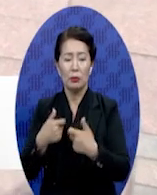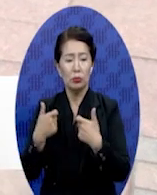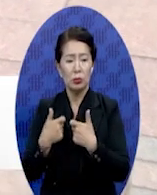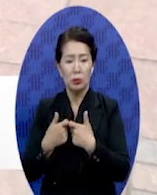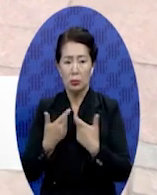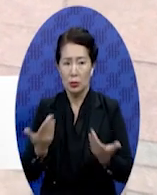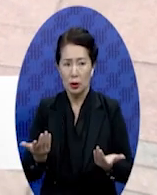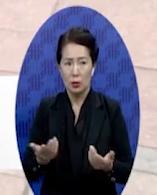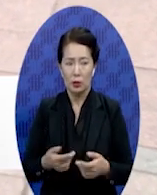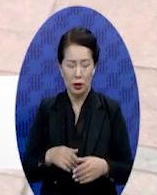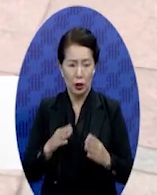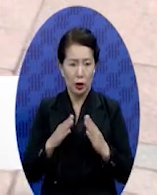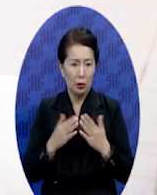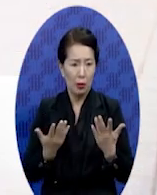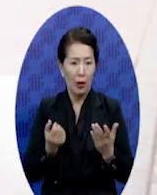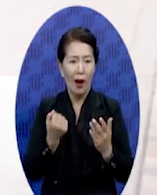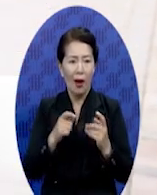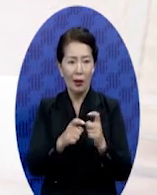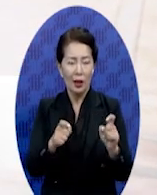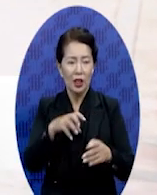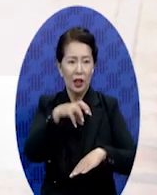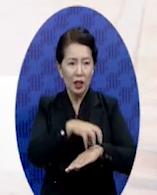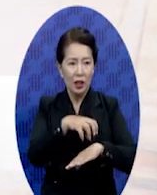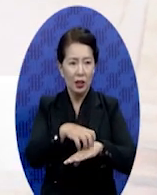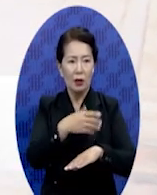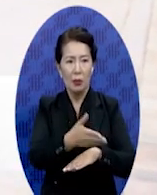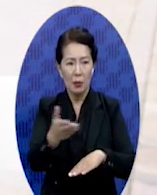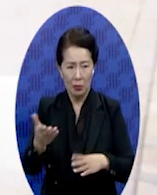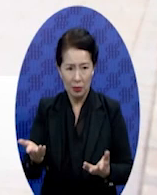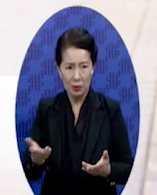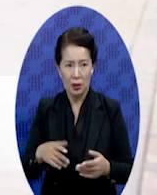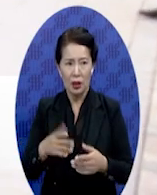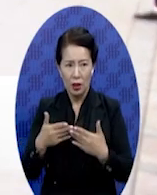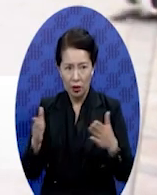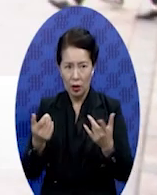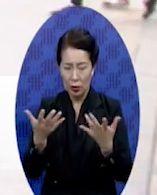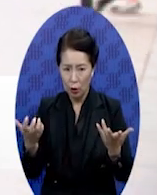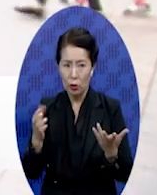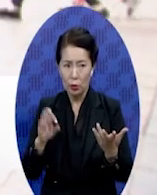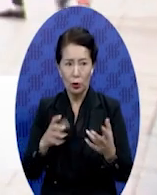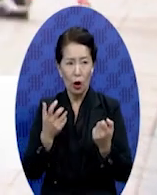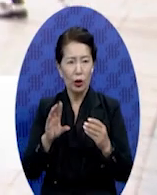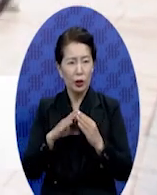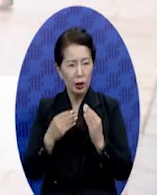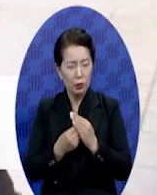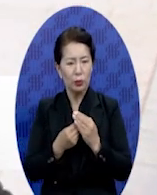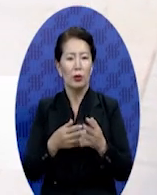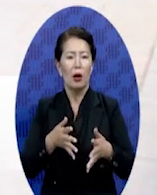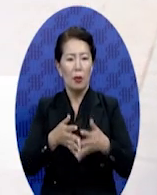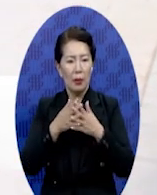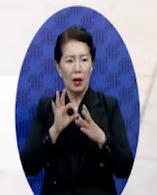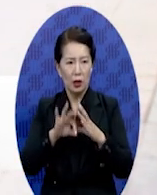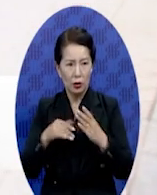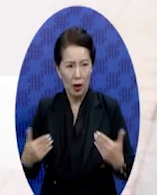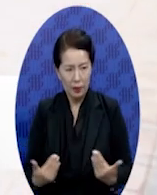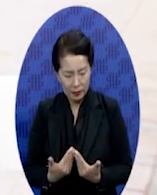хүмүүс өндөл шээ айлаашаагаар гэр өрөөл өгч байгаа. Ул нь бол нээлттэй илүү олдцтой бол илүү л олон гэвэл орон сууцнд амьдарч мэдээж